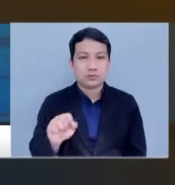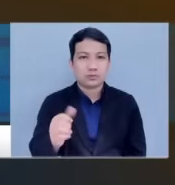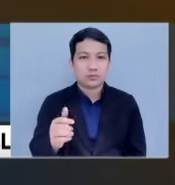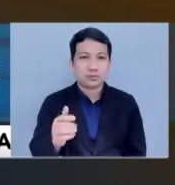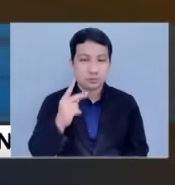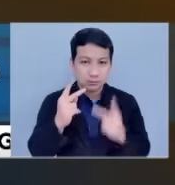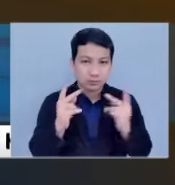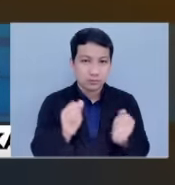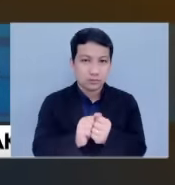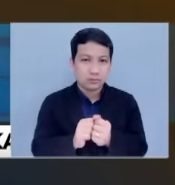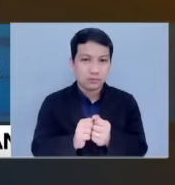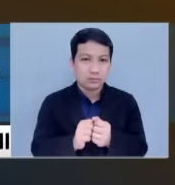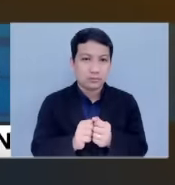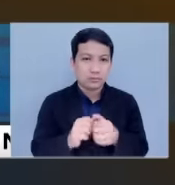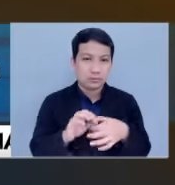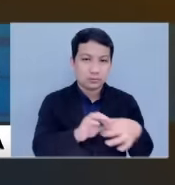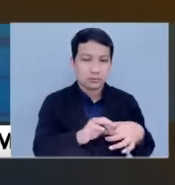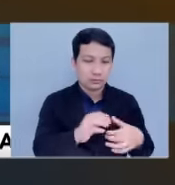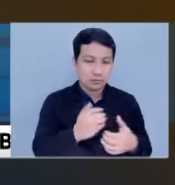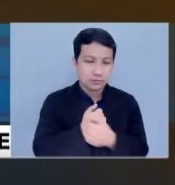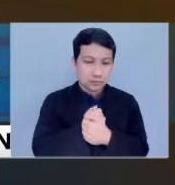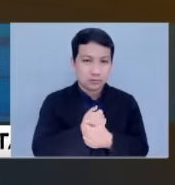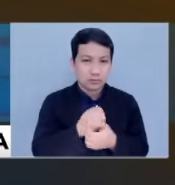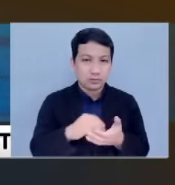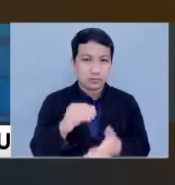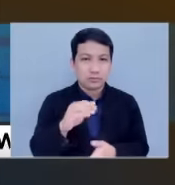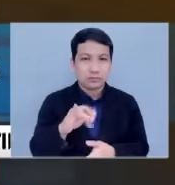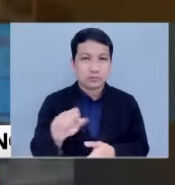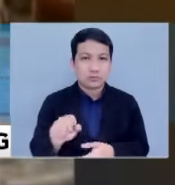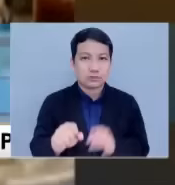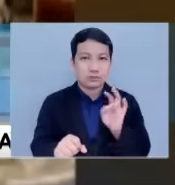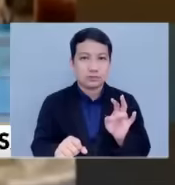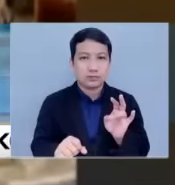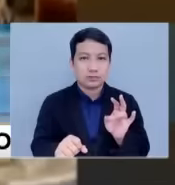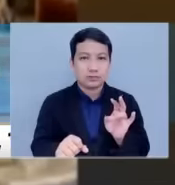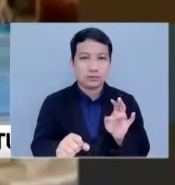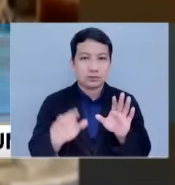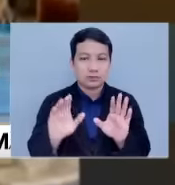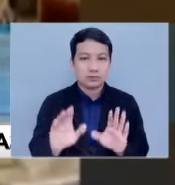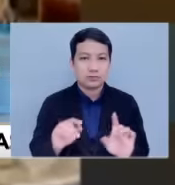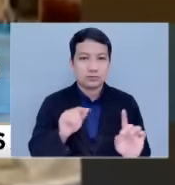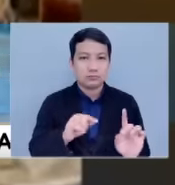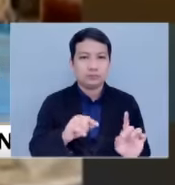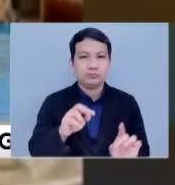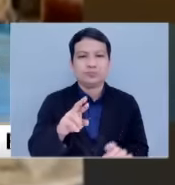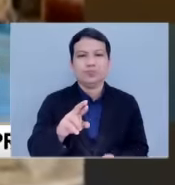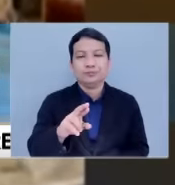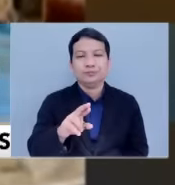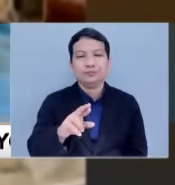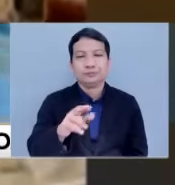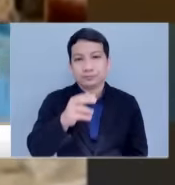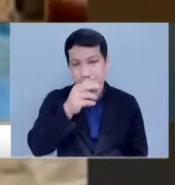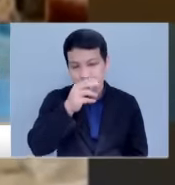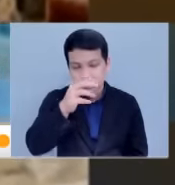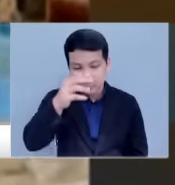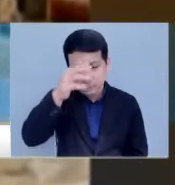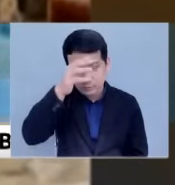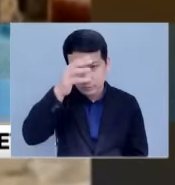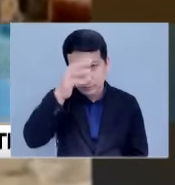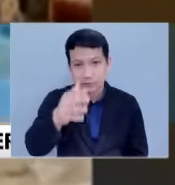rin siya sa mga pelikulang may minamahal The Mistress at seven sundays si lolo Ron po ang ama ng aktor si